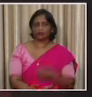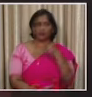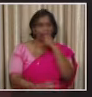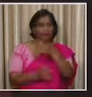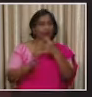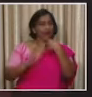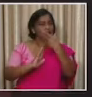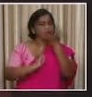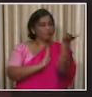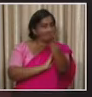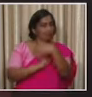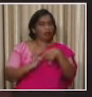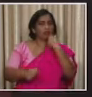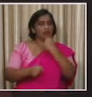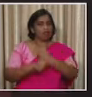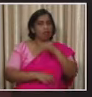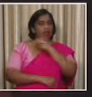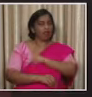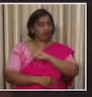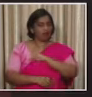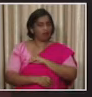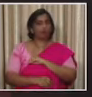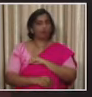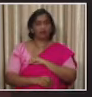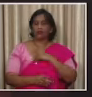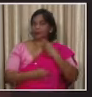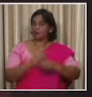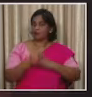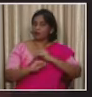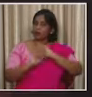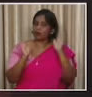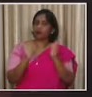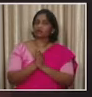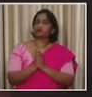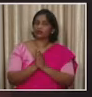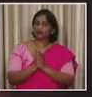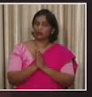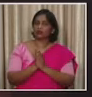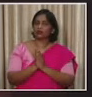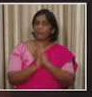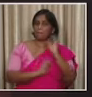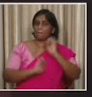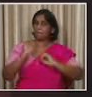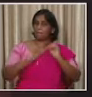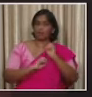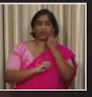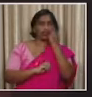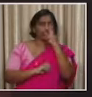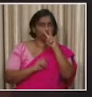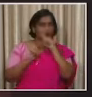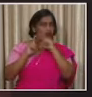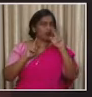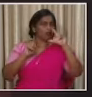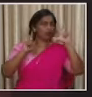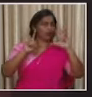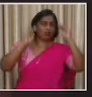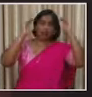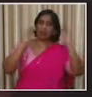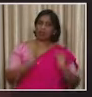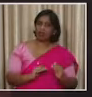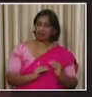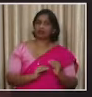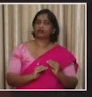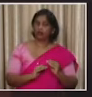మిగిలిన మేరటే రాజ్యాదాయం దళదేశ నిష్పాదితే ప్రతిశతే సీట దులహసిట అటదక్వ